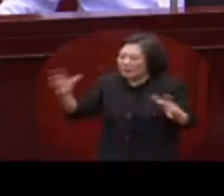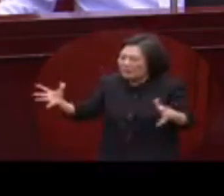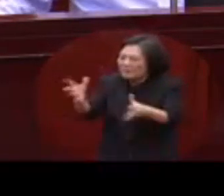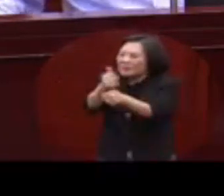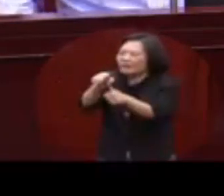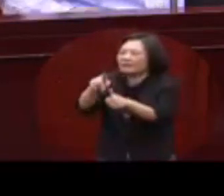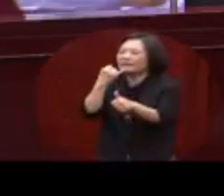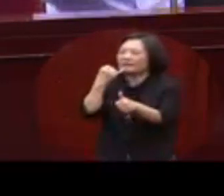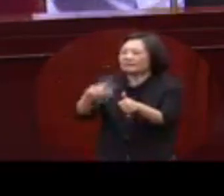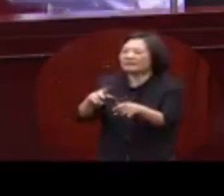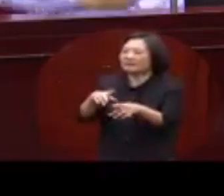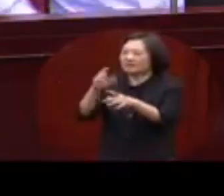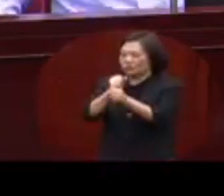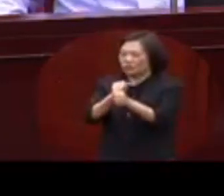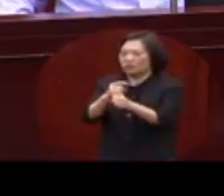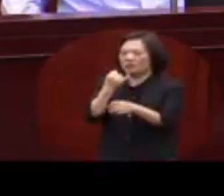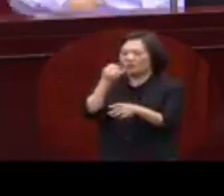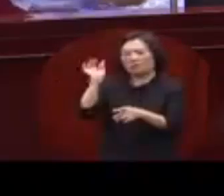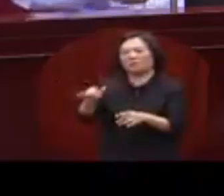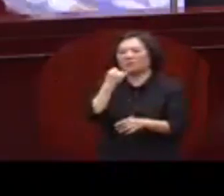啊，这我们最近也在思考。